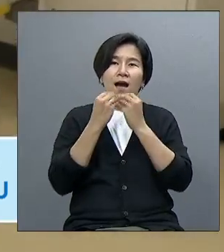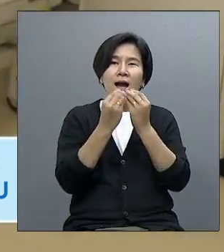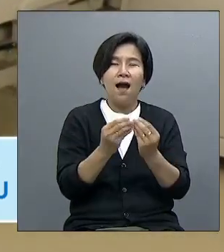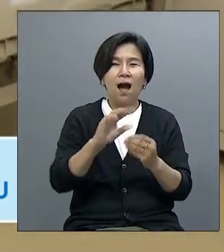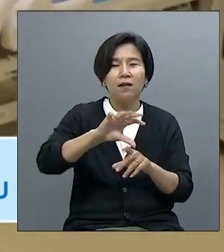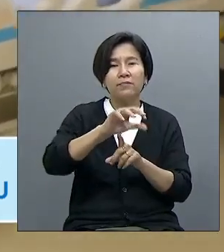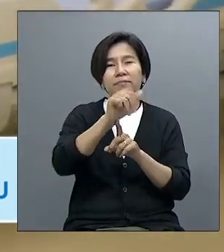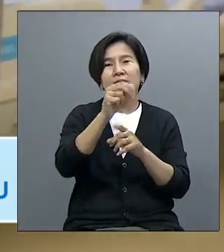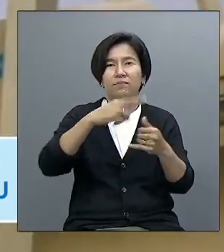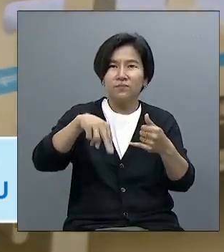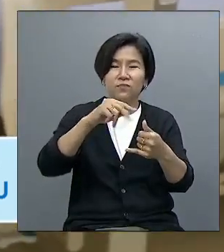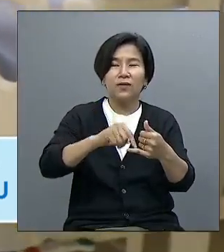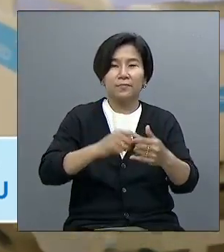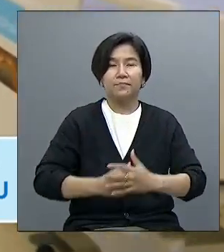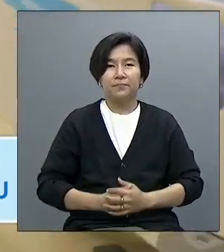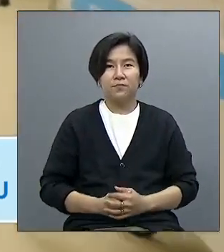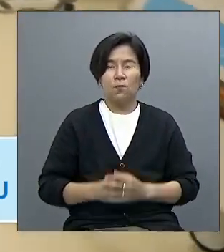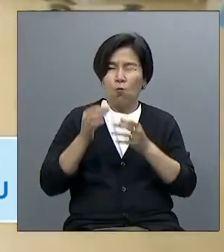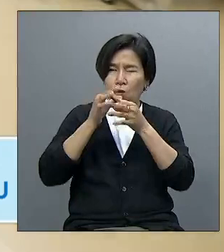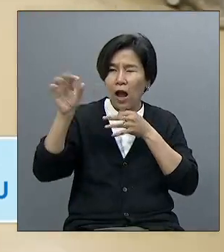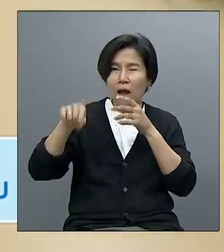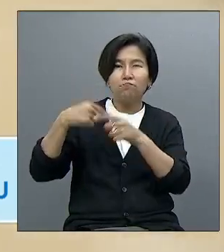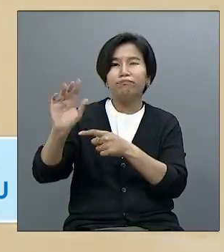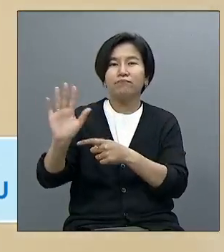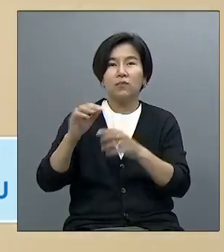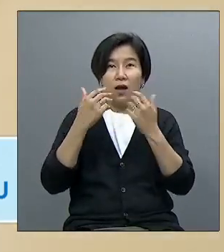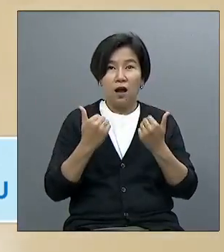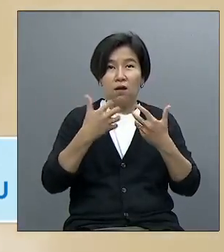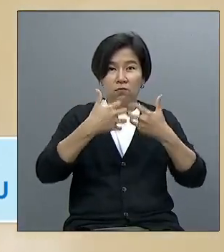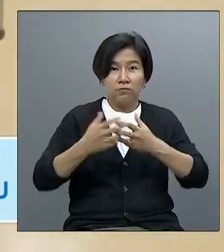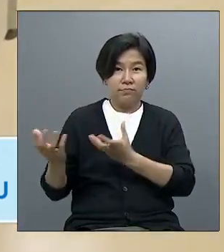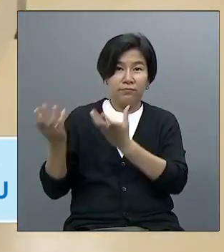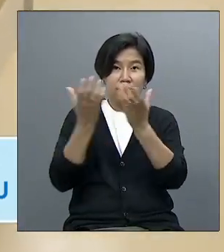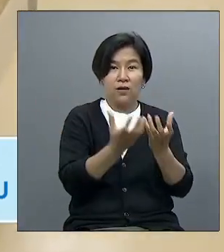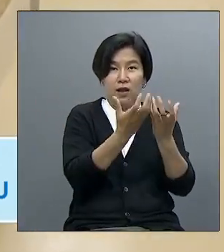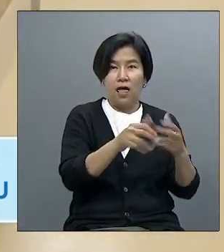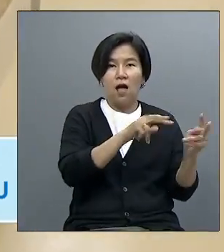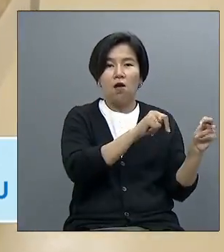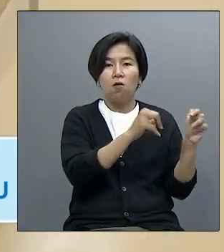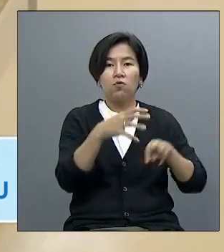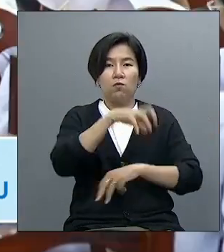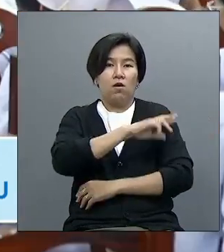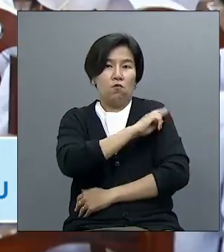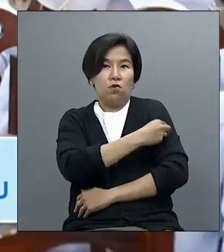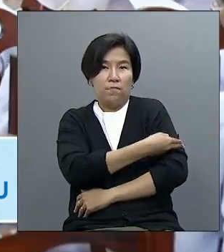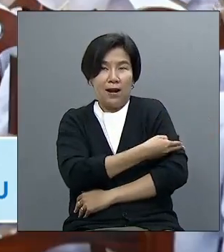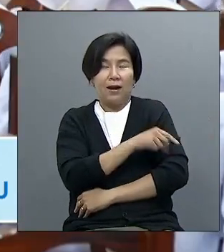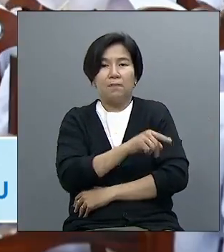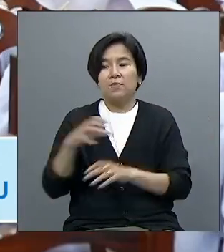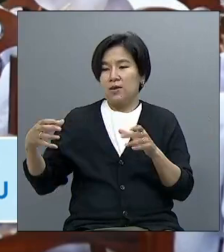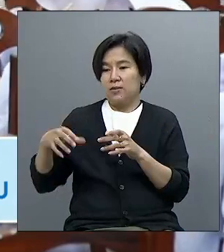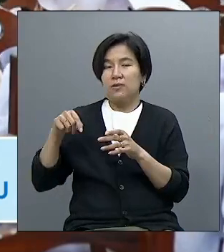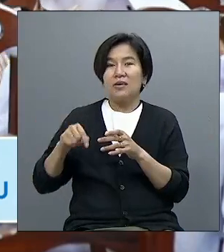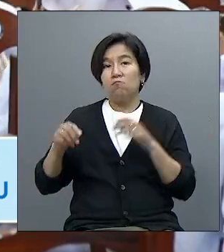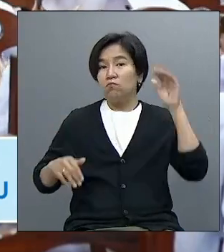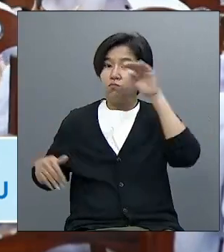าที่ไกลๆอีกแล้วค่ะ โดยหลังจากส่งมอบอุปกรณ์ทางการแพทย์ที่โรงพยาบาลนครพนมแล้วเสร็จทางทีม One Man and the River ค่ะรวม